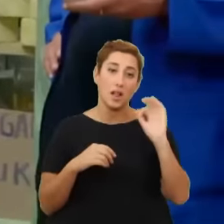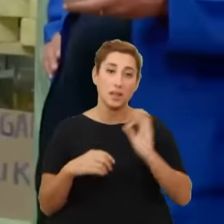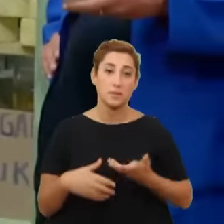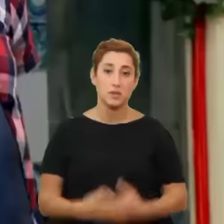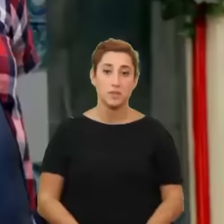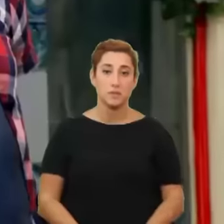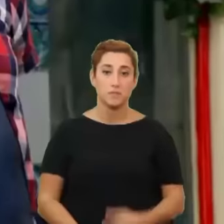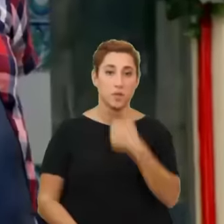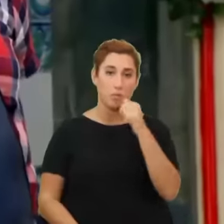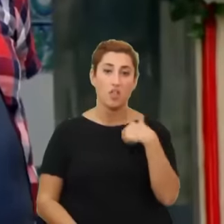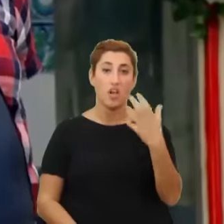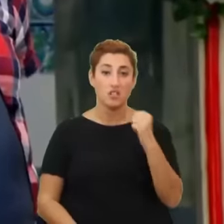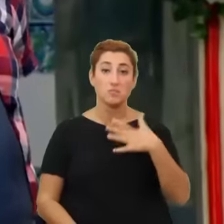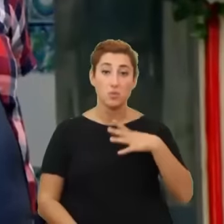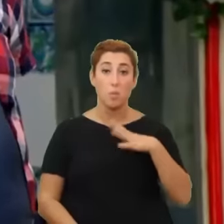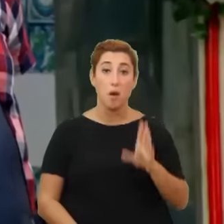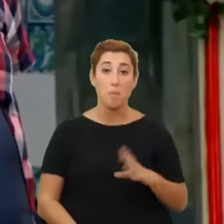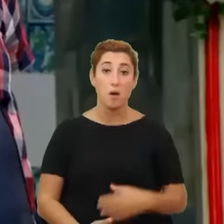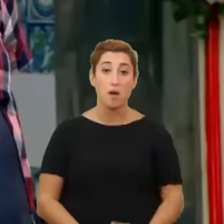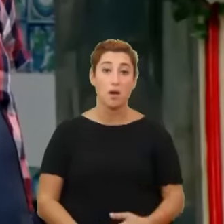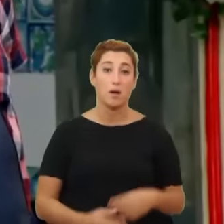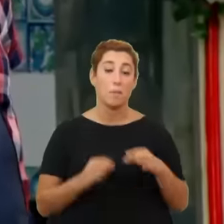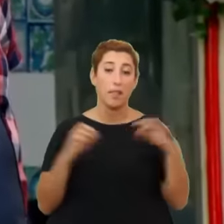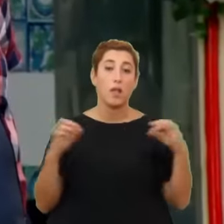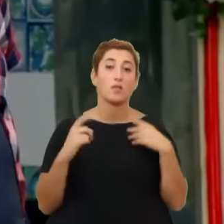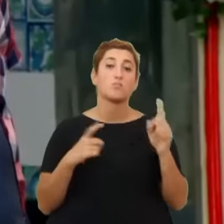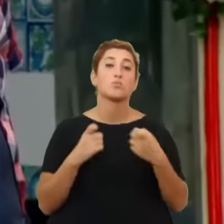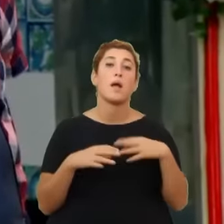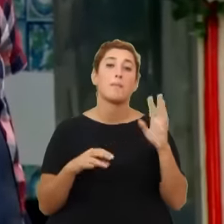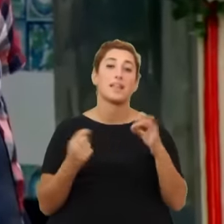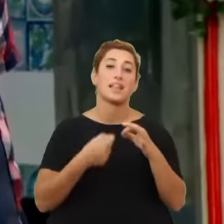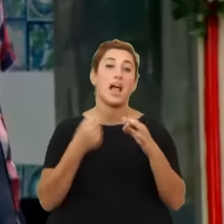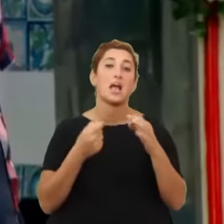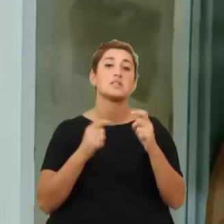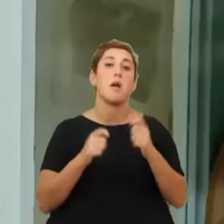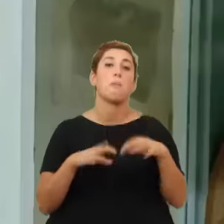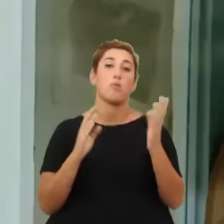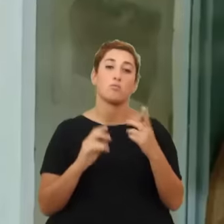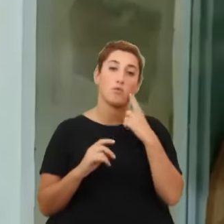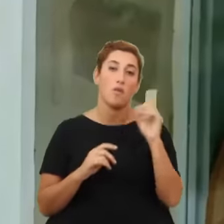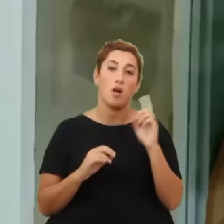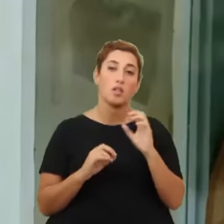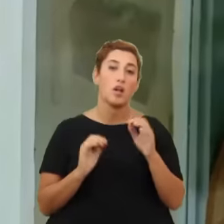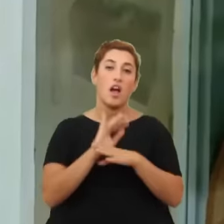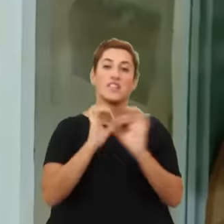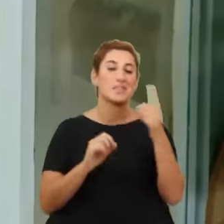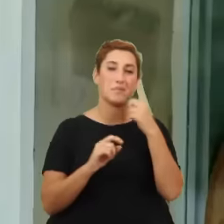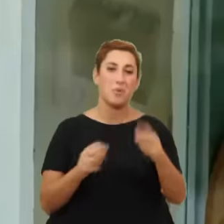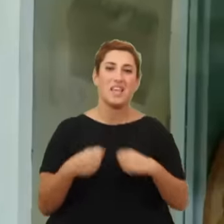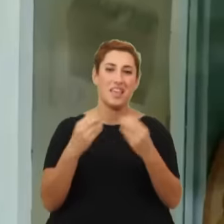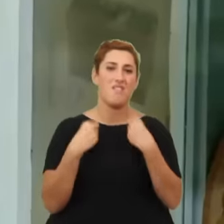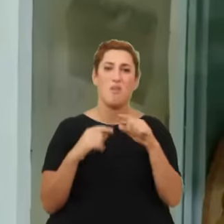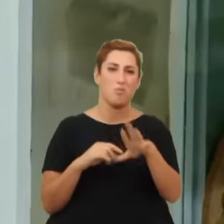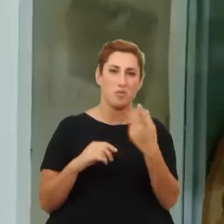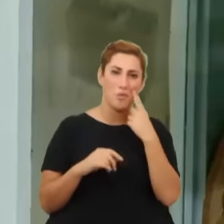mi? Abi ben de alacaktım, istiyordum da beden bulamadık. Terzilerde dikmiyormuş. Vallahi hayatta bana kimse bunu giydiremez ha.